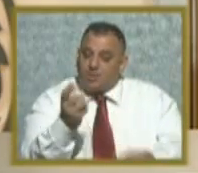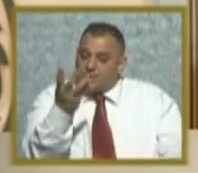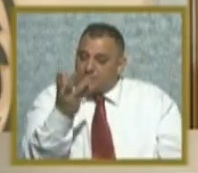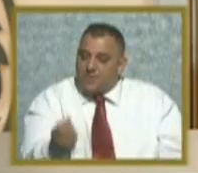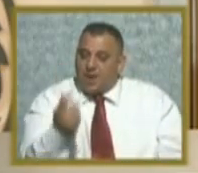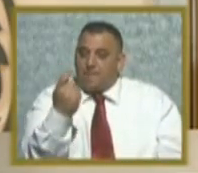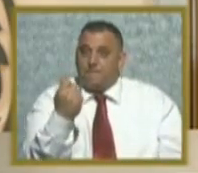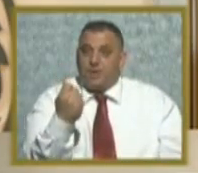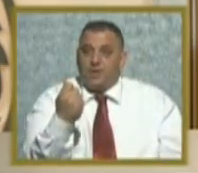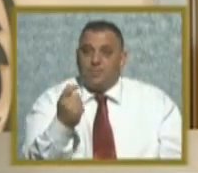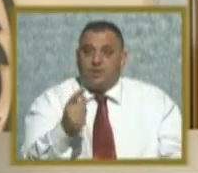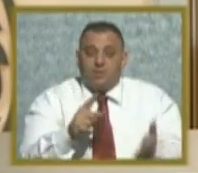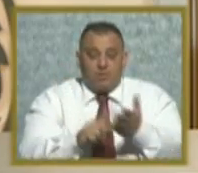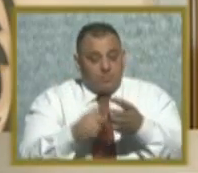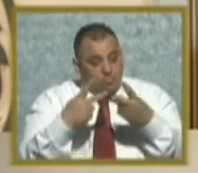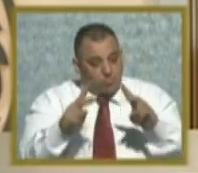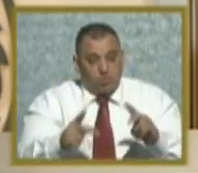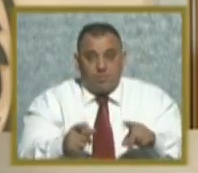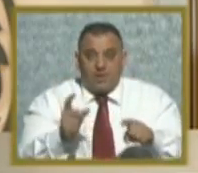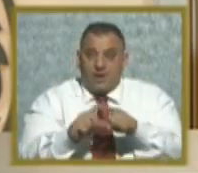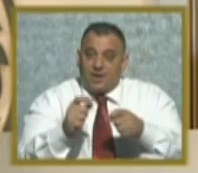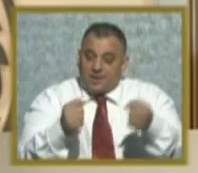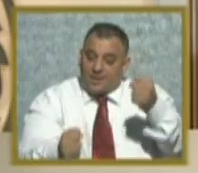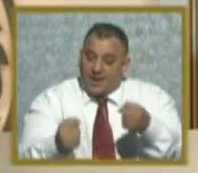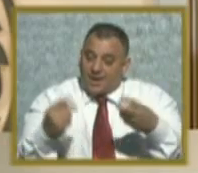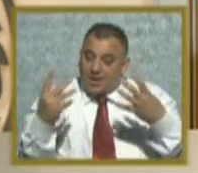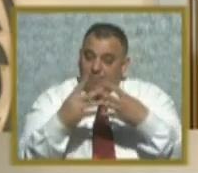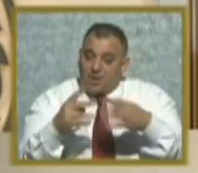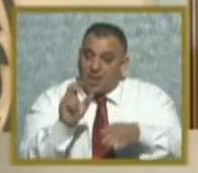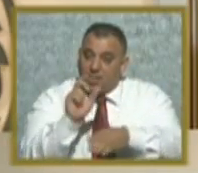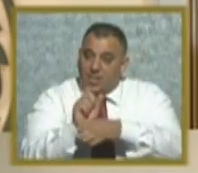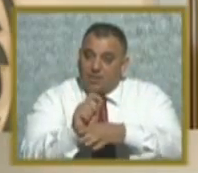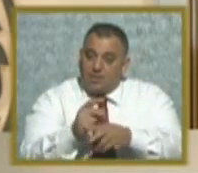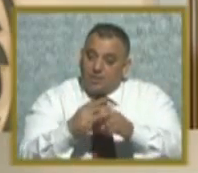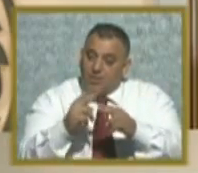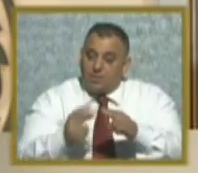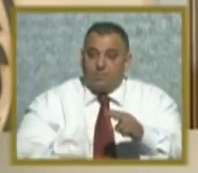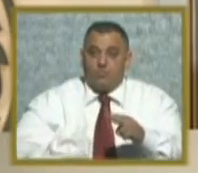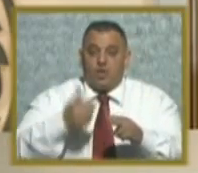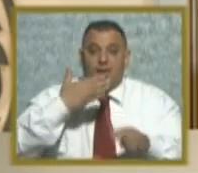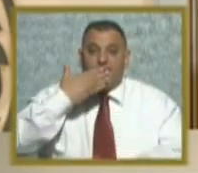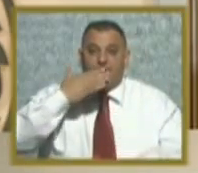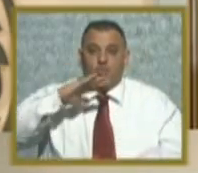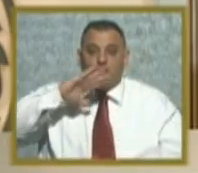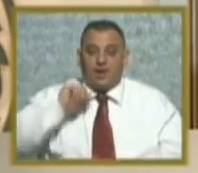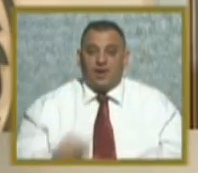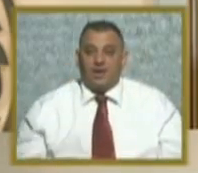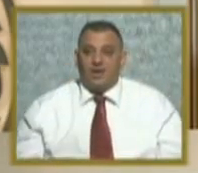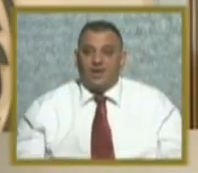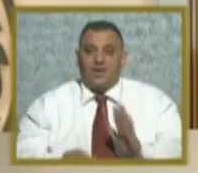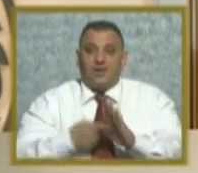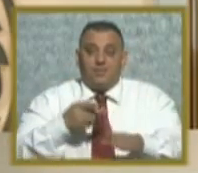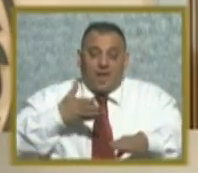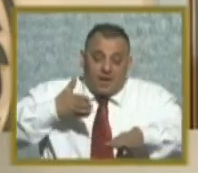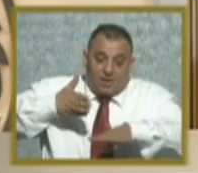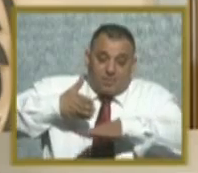راتبها أقساط شهرية، ما الحكم؟ ما في بأس، إذا اشترى الإنسان سيارة بالدين بالأقساط ما في شيء، حلال والحمد لله. أم إبراهيم تقول